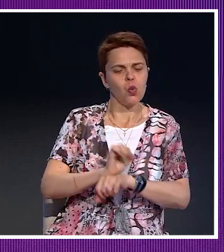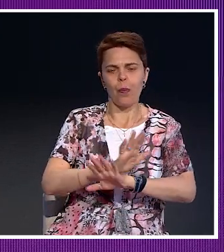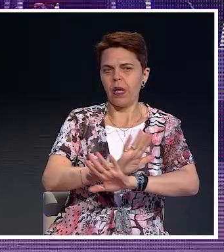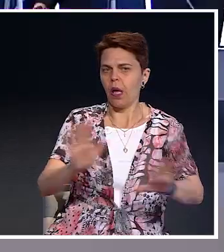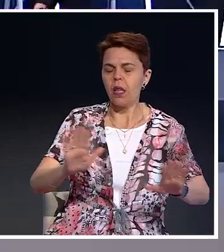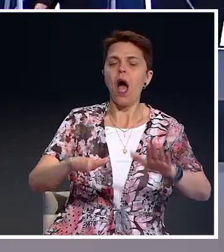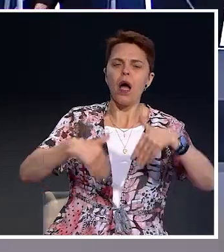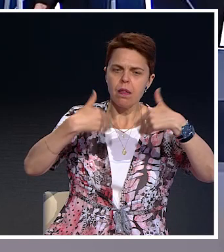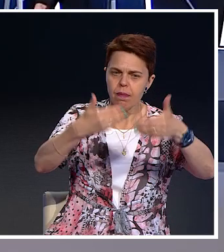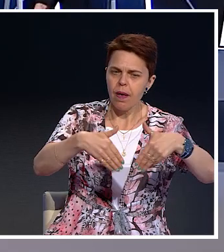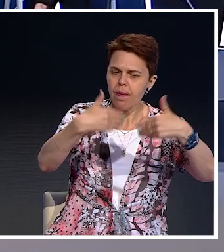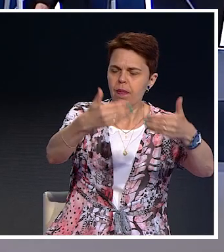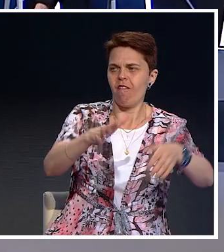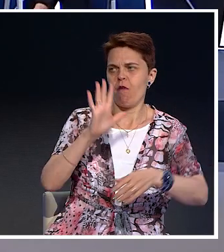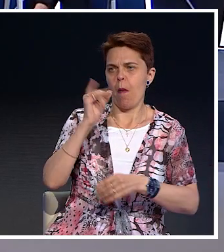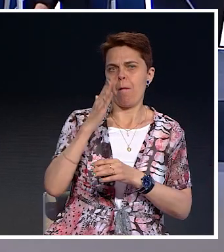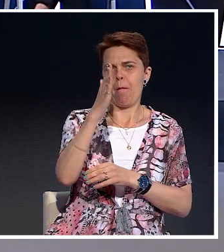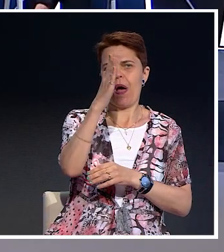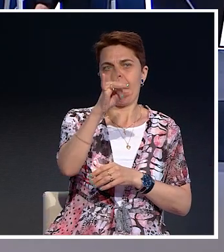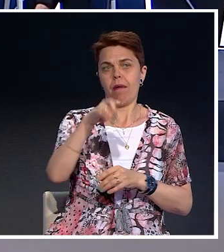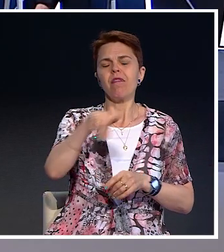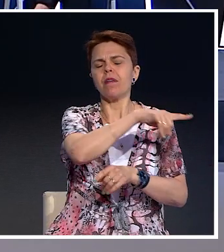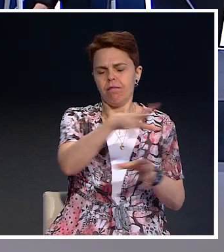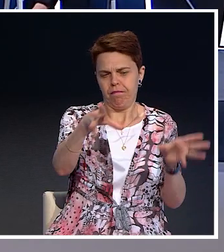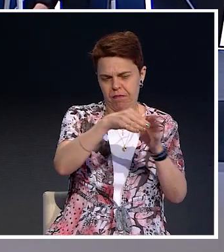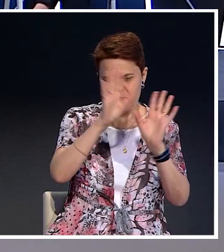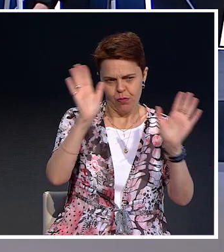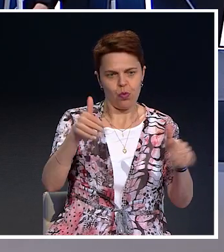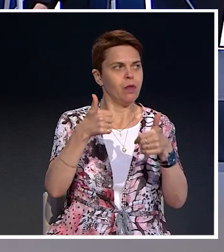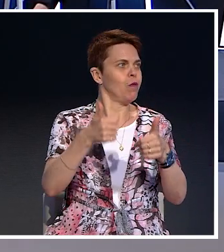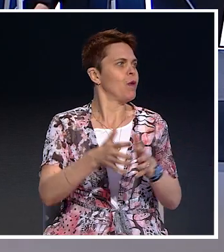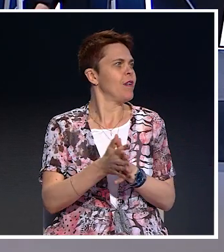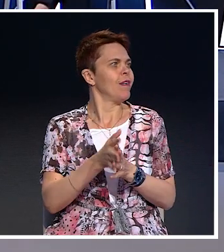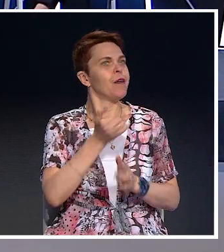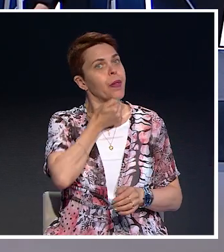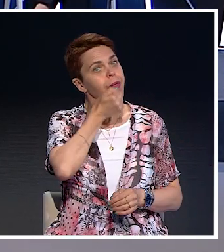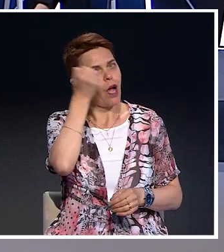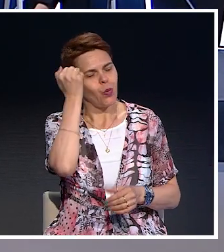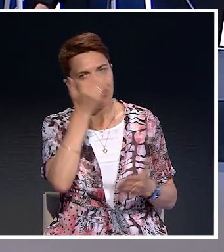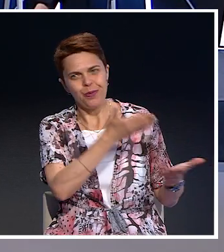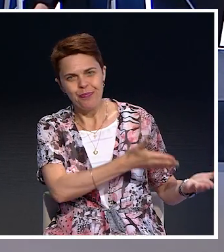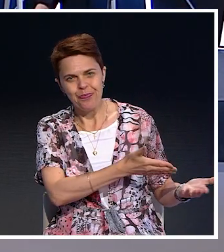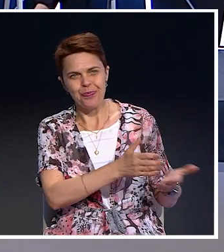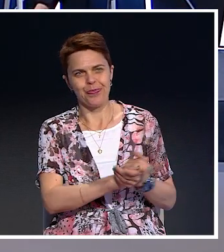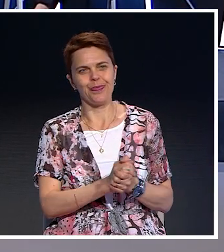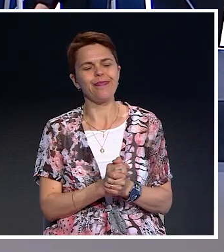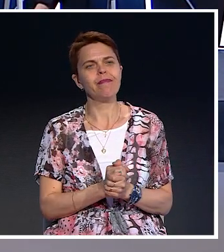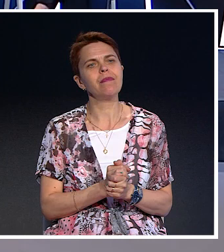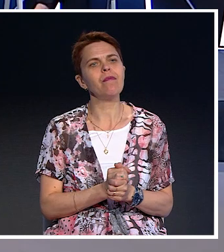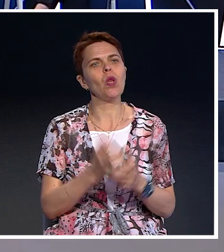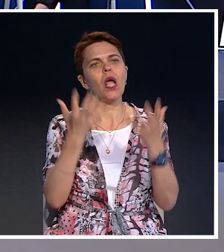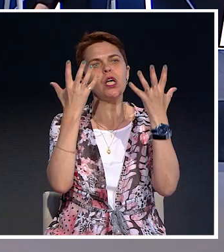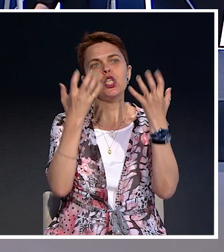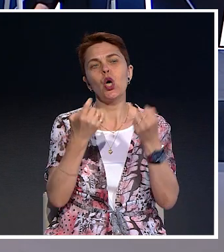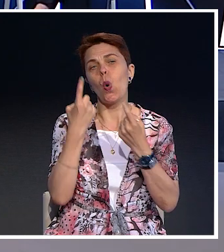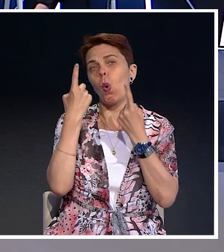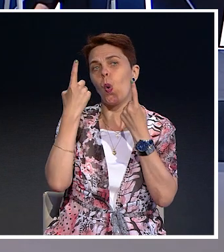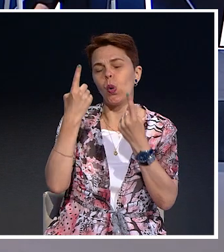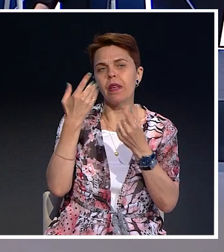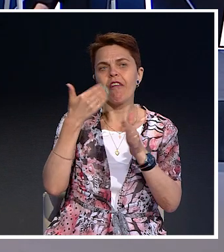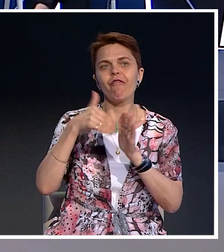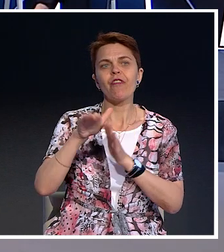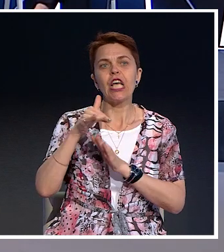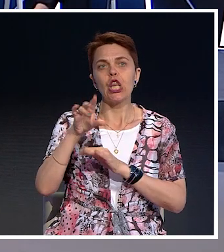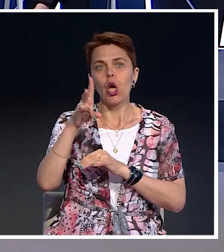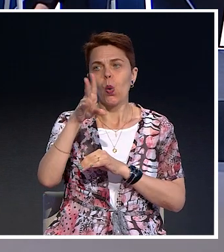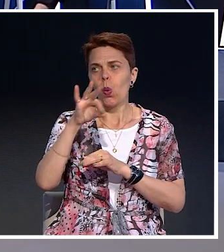йти вперед. І тоді з вами будуть рахуватися. Дякую. А тепер ще одне анонсоване відео, яке я